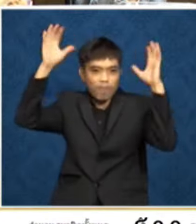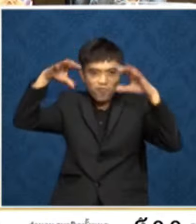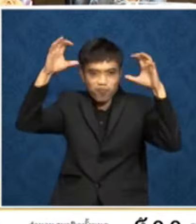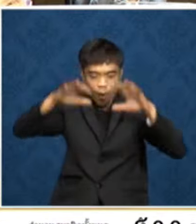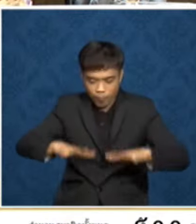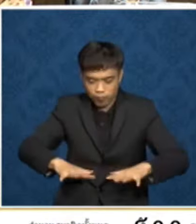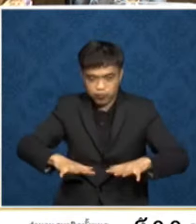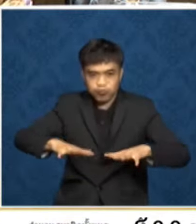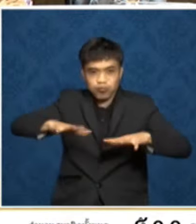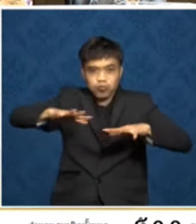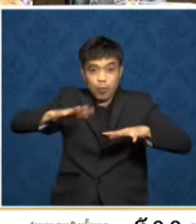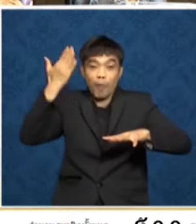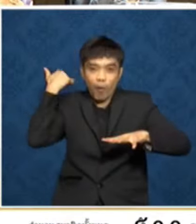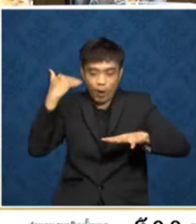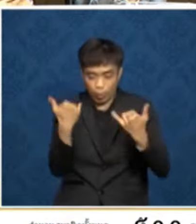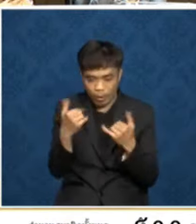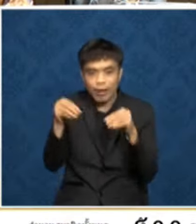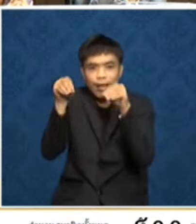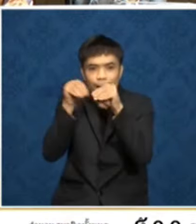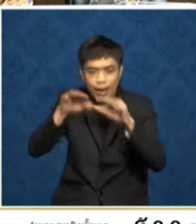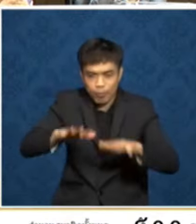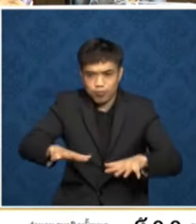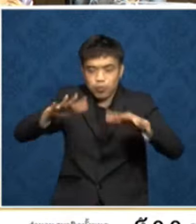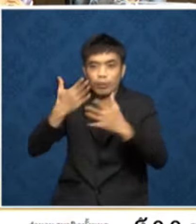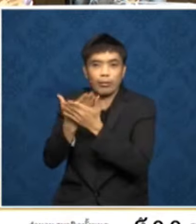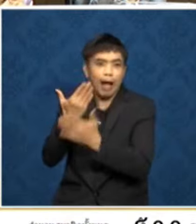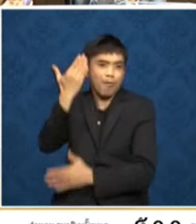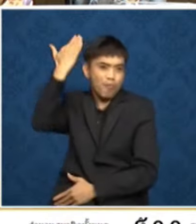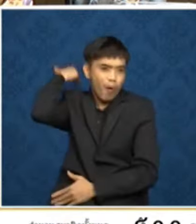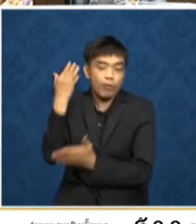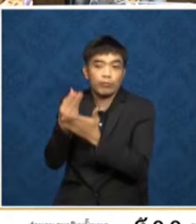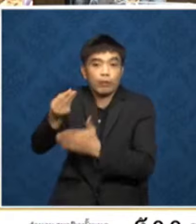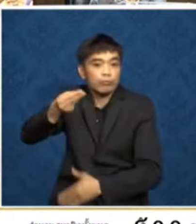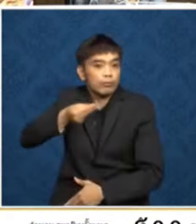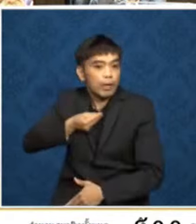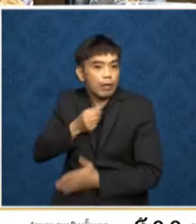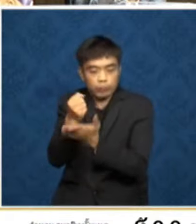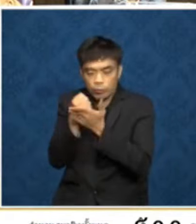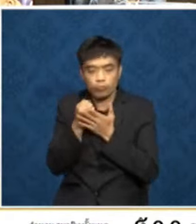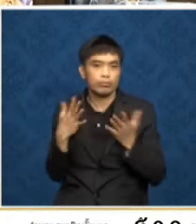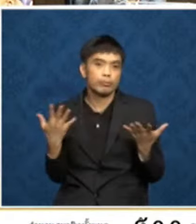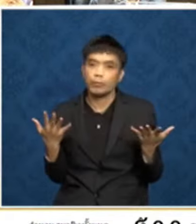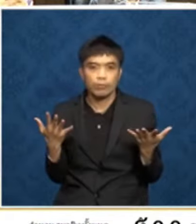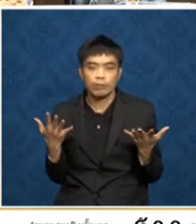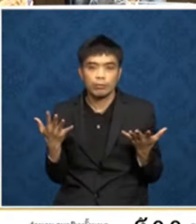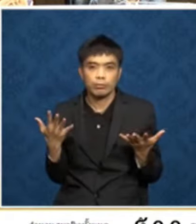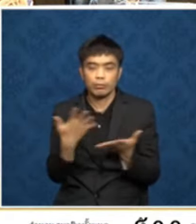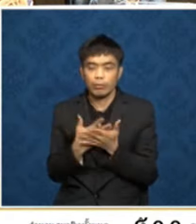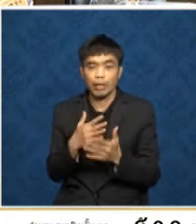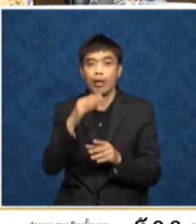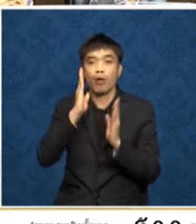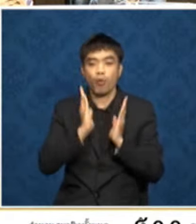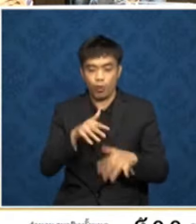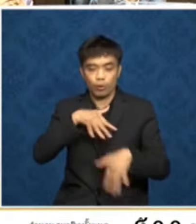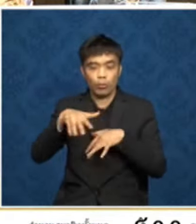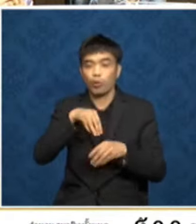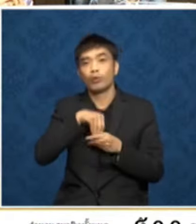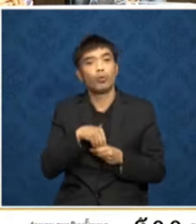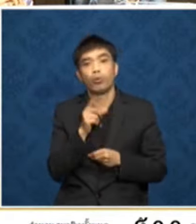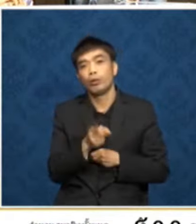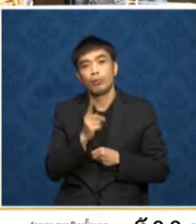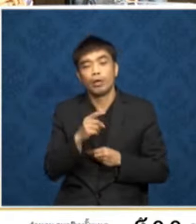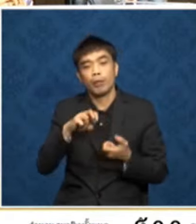ท่วมอีกแล้วยังไม่ได้รับเงินเยียวยาเลยนี่คือปัญหาที่ชาวบ้านต้องติดอยู่คาที่อยู่อย่างนี้ล่ะค่ะ